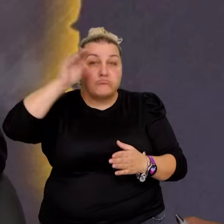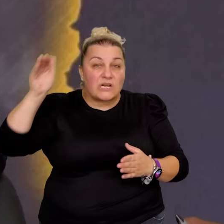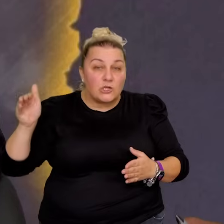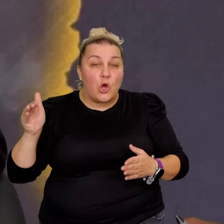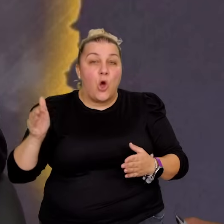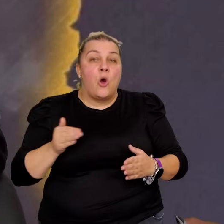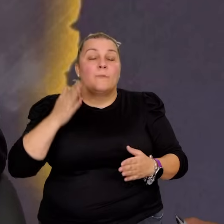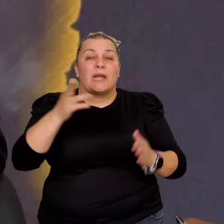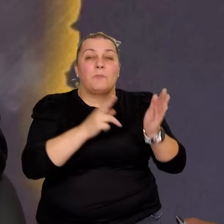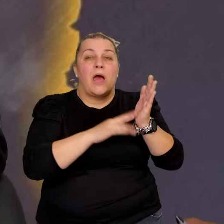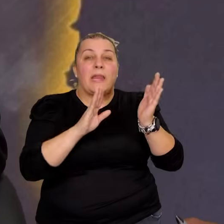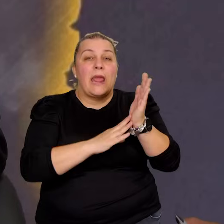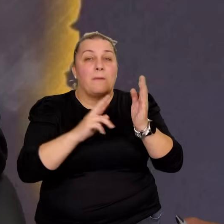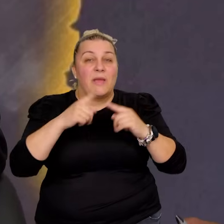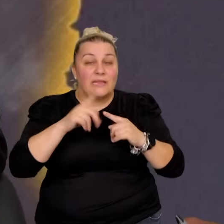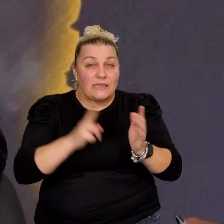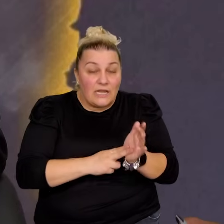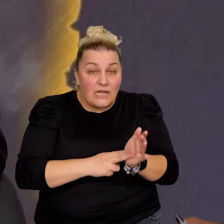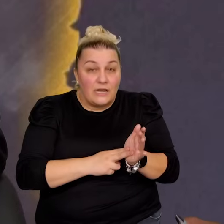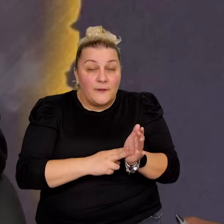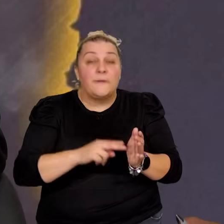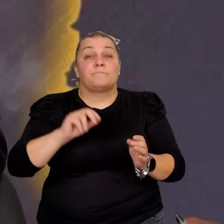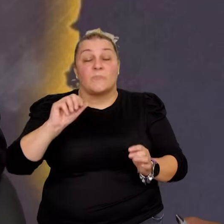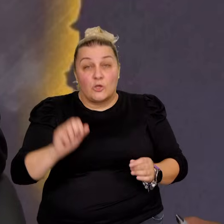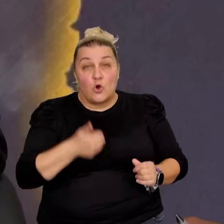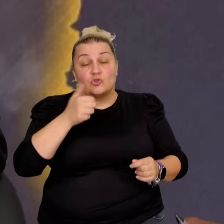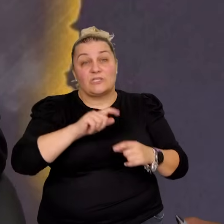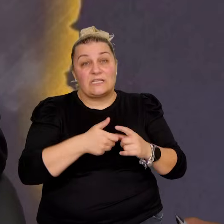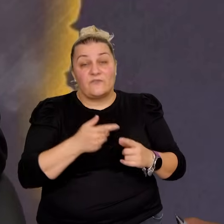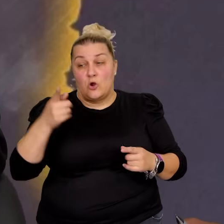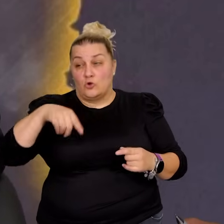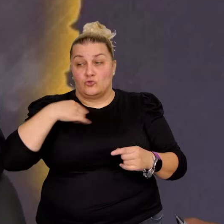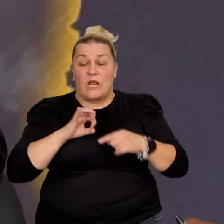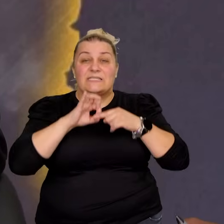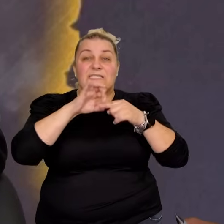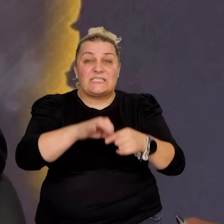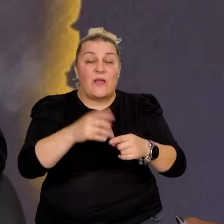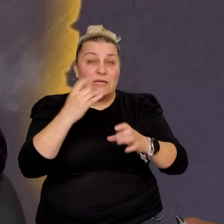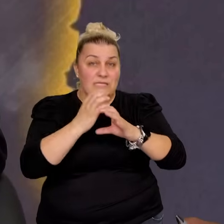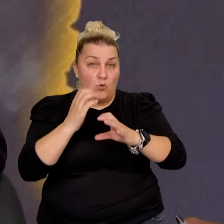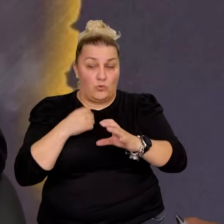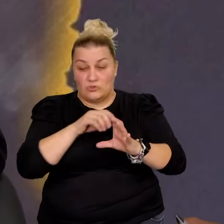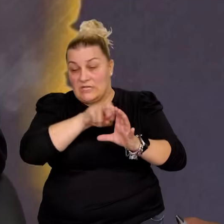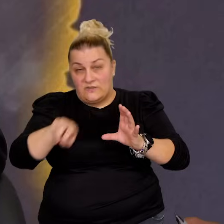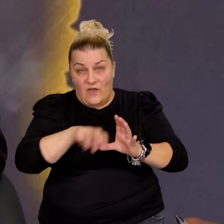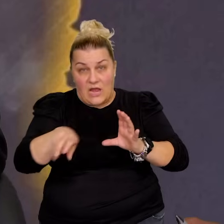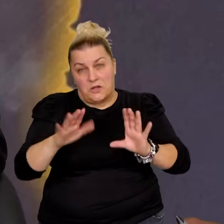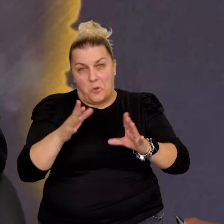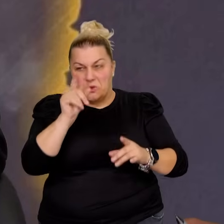i prema Nemetinu. I onda još jedan detalj tu, kad me je izvelo van iz autobusa, nas